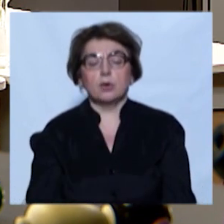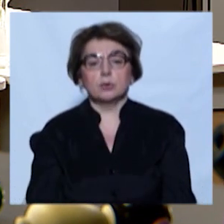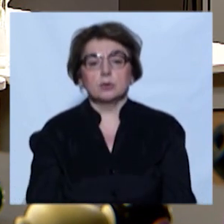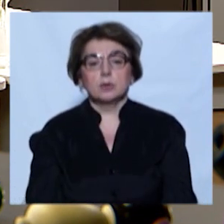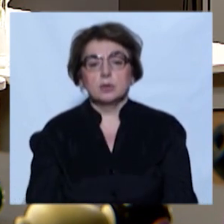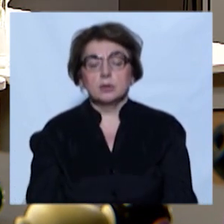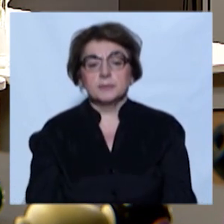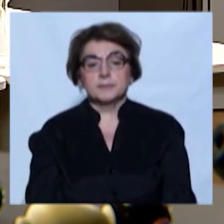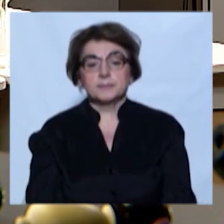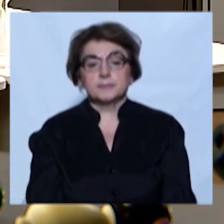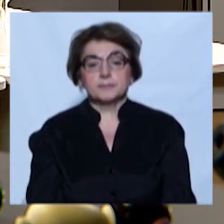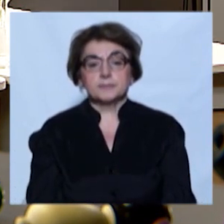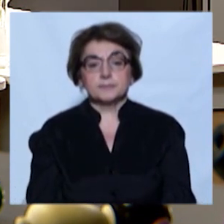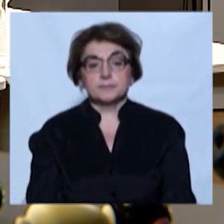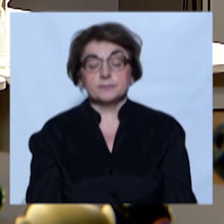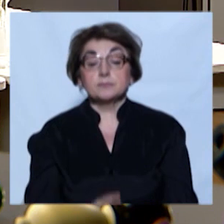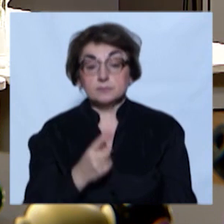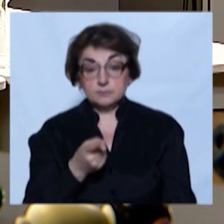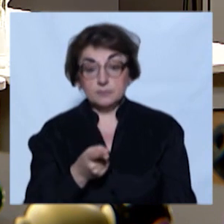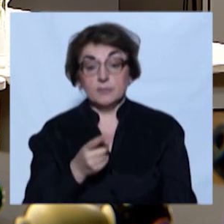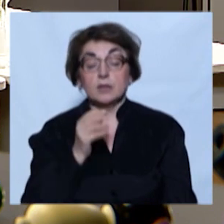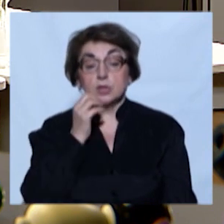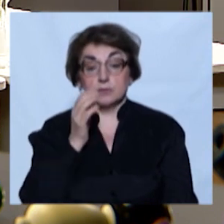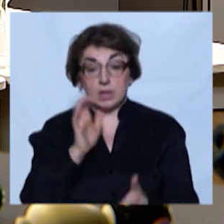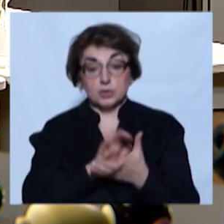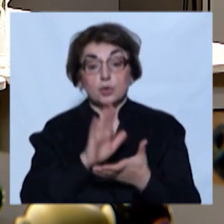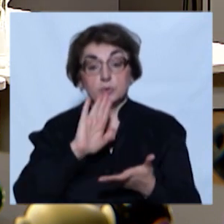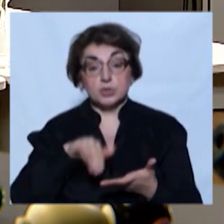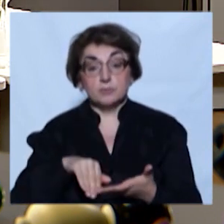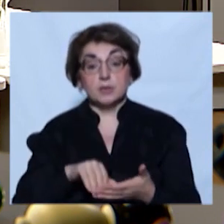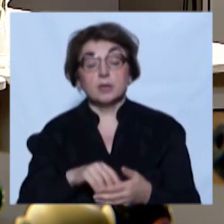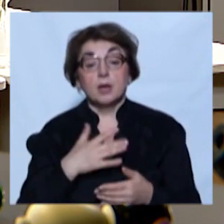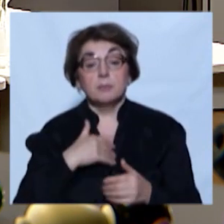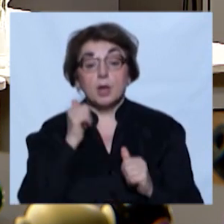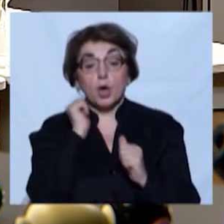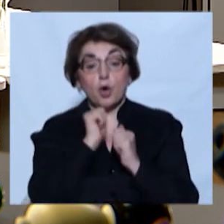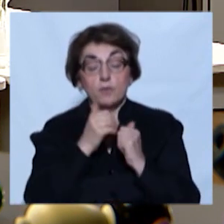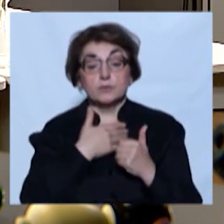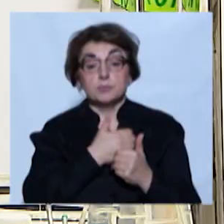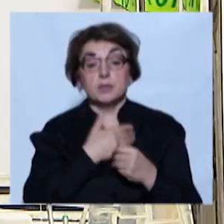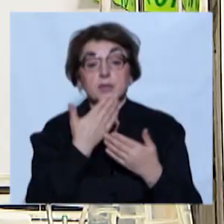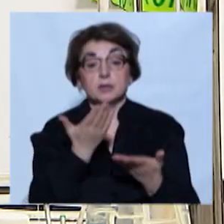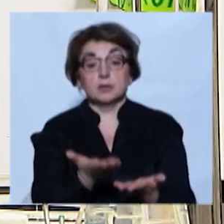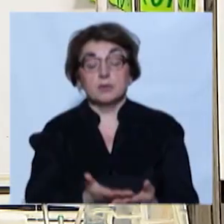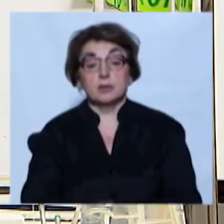გააკეთოთ ანალიზი სახელმძღვანელოში გაცნობის შემდეგ. და მე ყოველთვის მინდა რომ